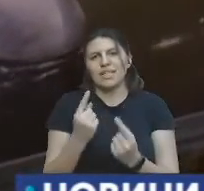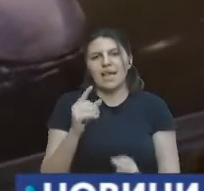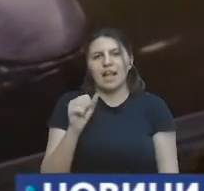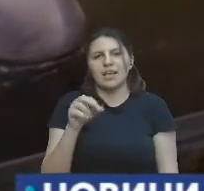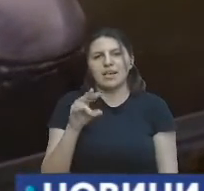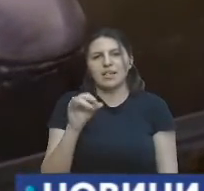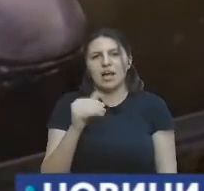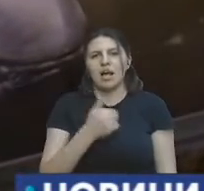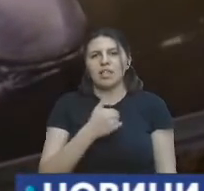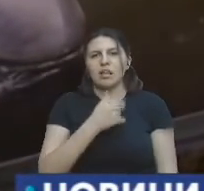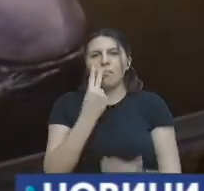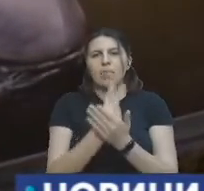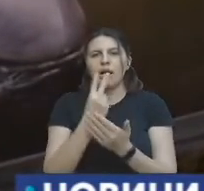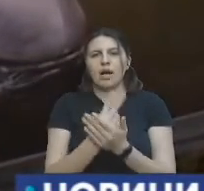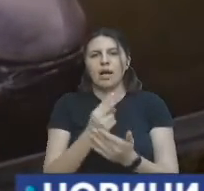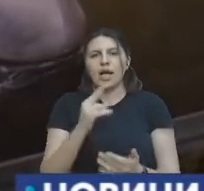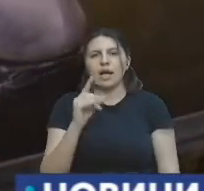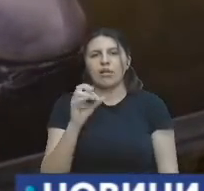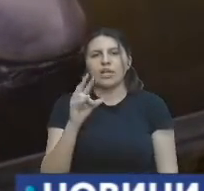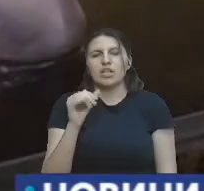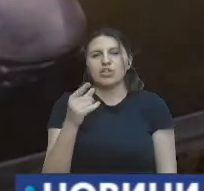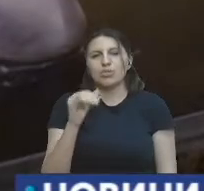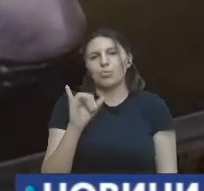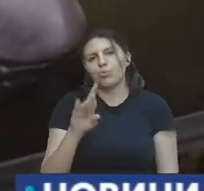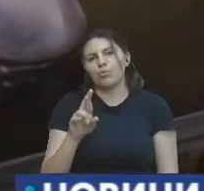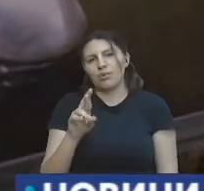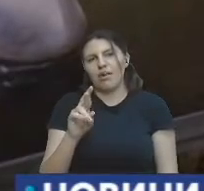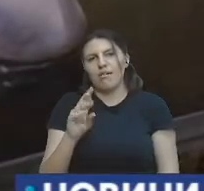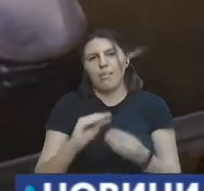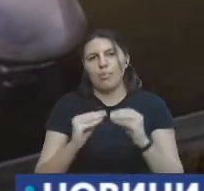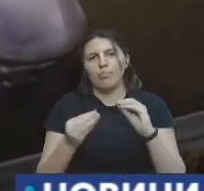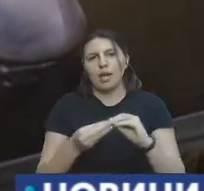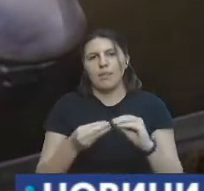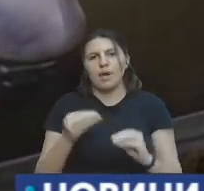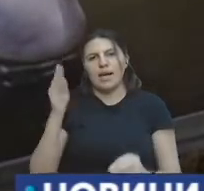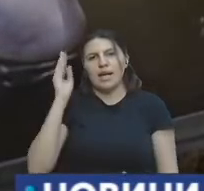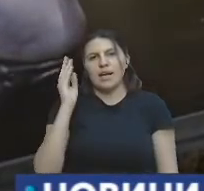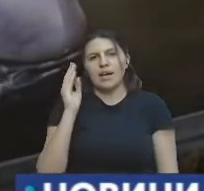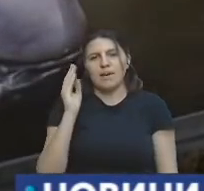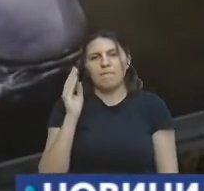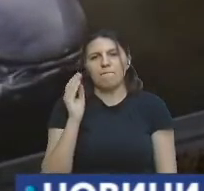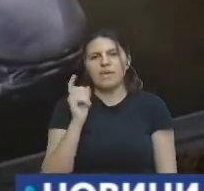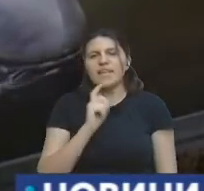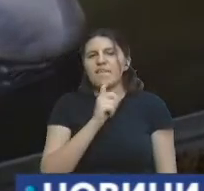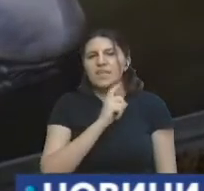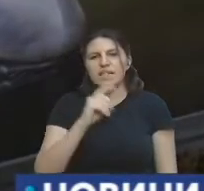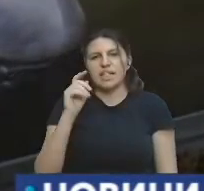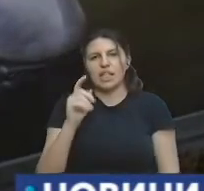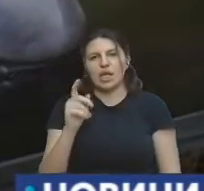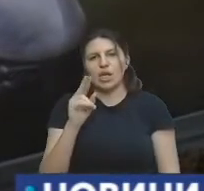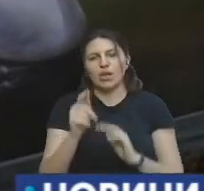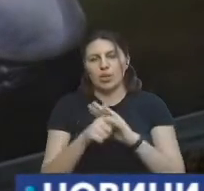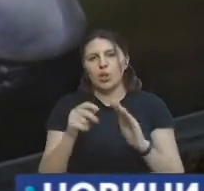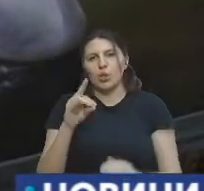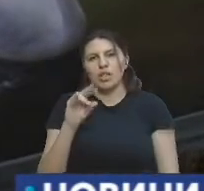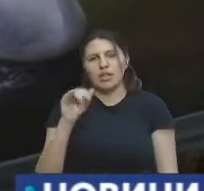экологическую проблему Северского Донца. Вот если посмотреть, спуститься вот к бережку Северского Донца, то можно увидеть,